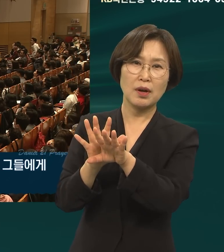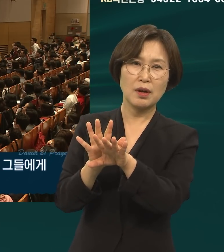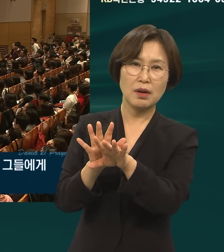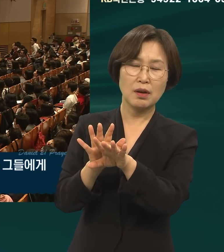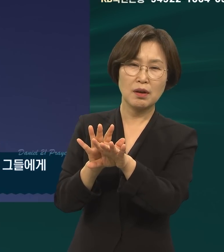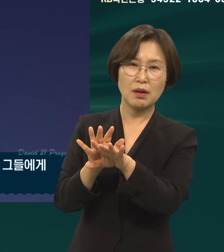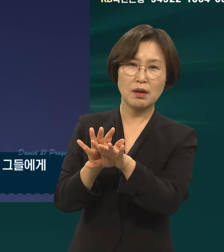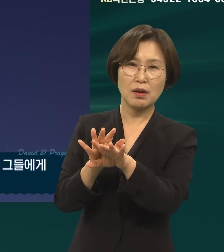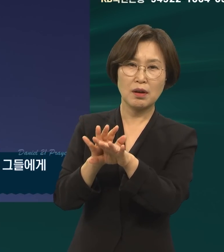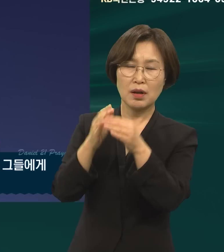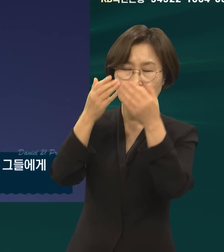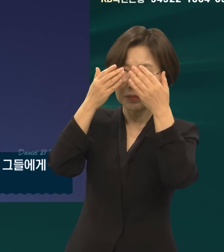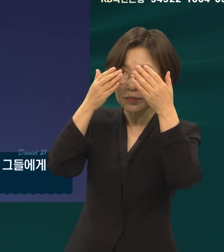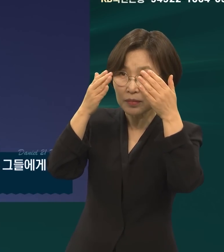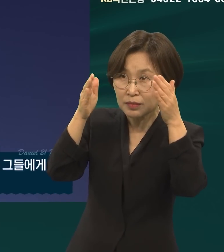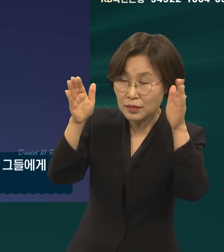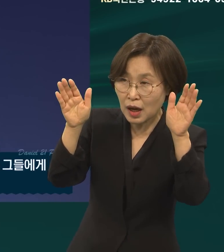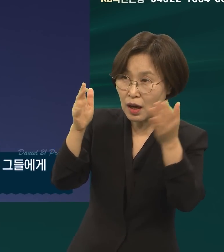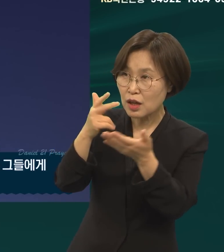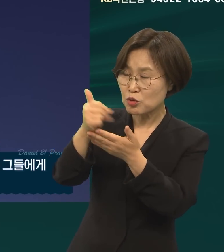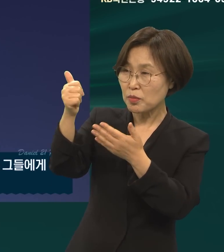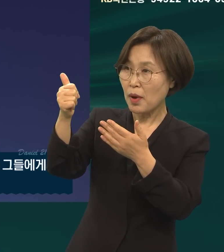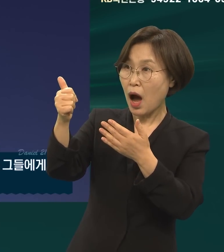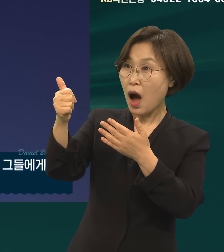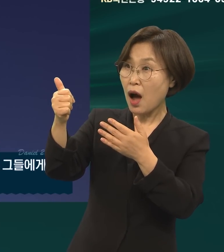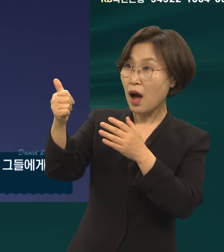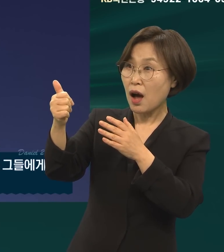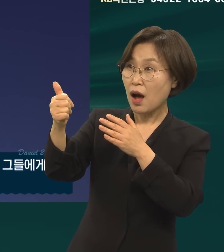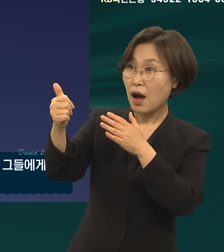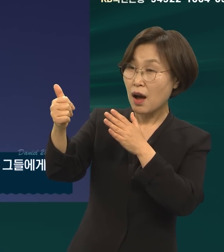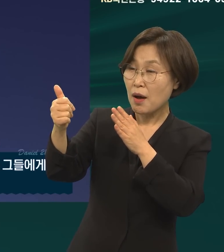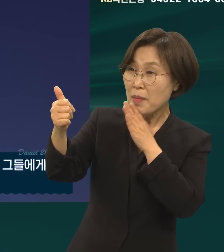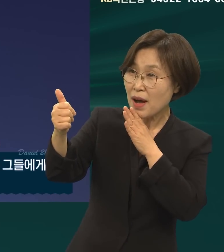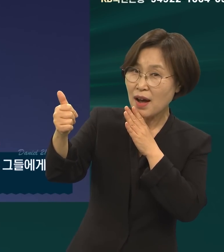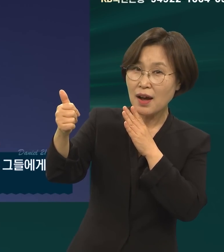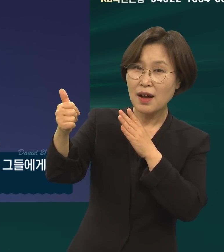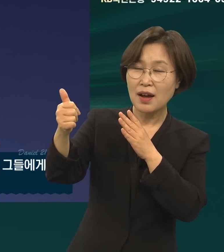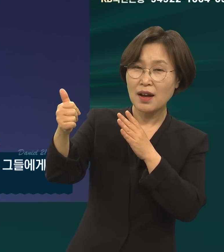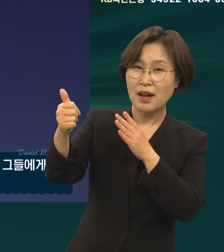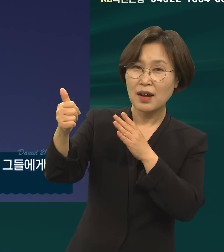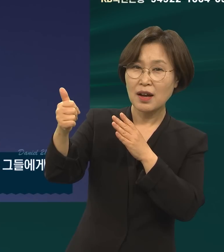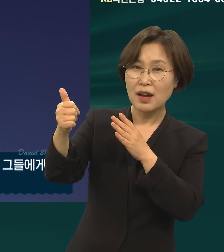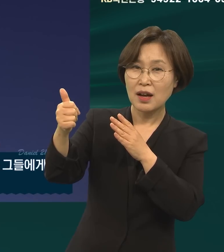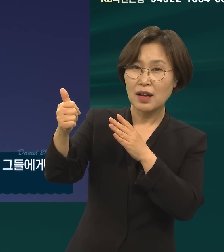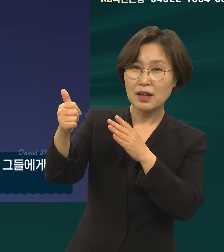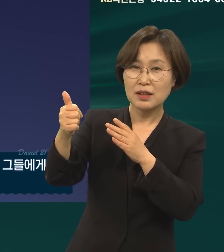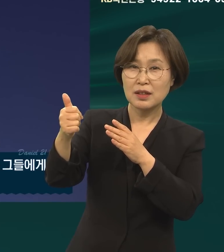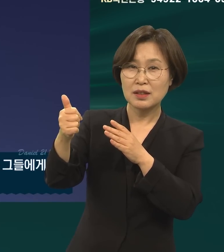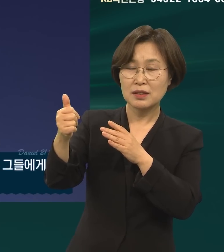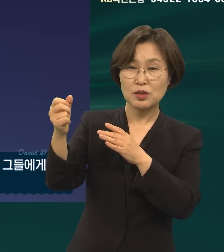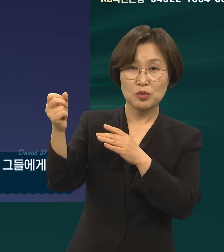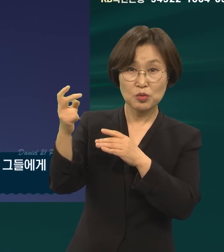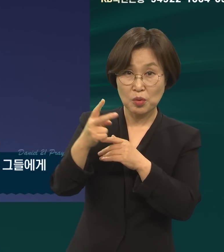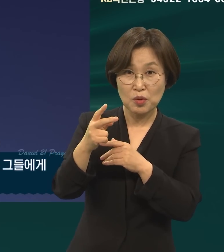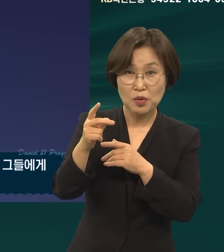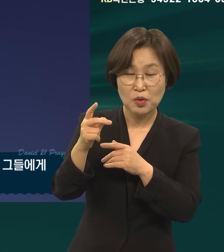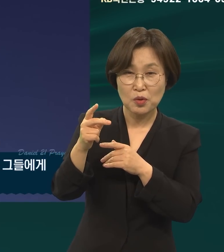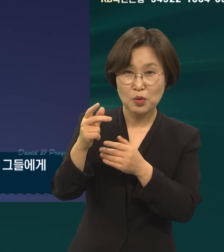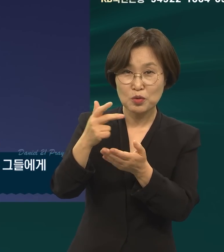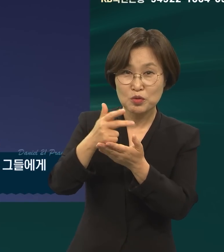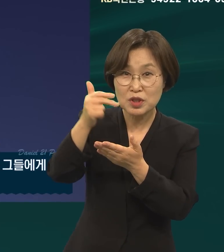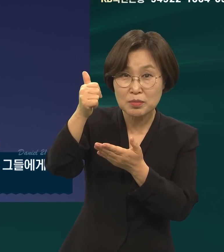눈이 밝아져 그들의 주님을 딱 알아봤습니다. 너무 깊어서 껴안았겠죠. 어떤 일이 벌어졌겠죠. 그런데 성경은 또 기가 막힌 게, 우리